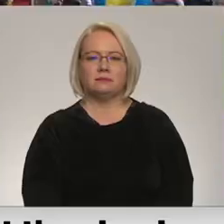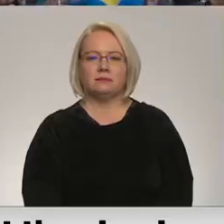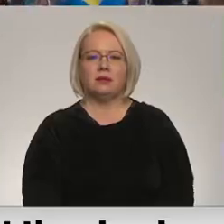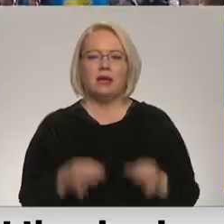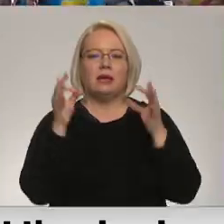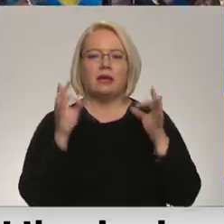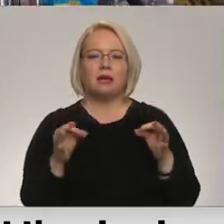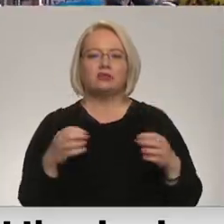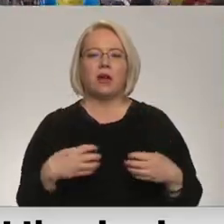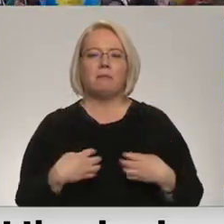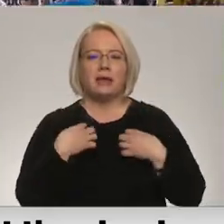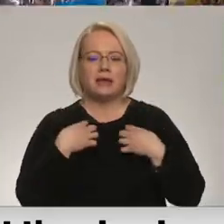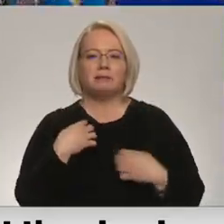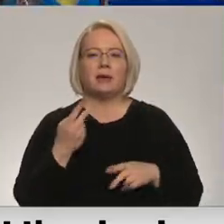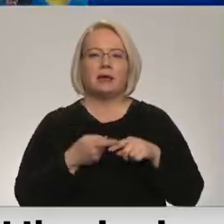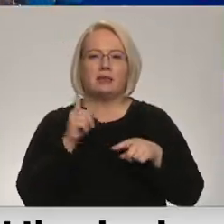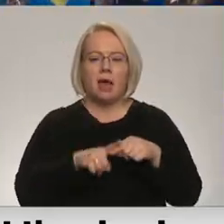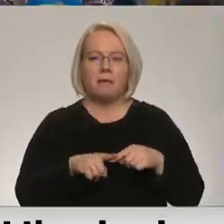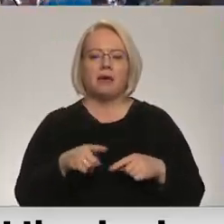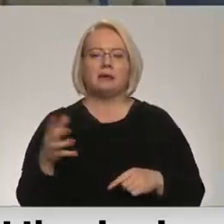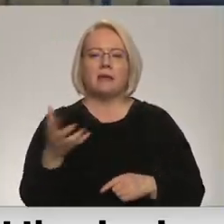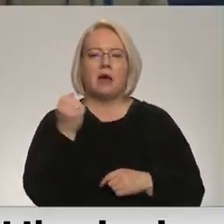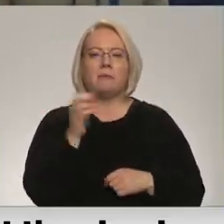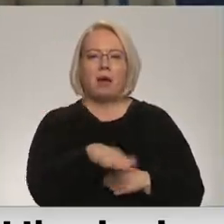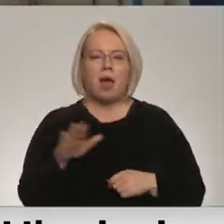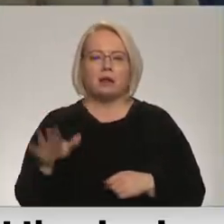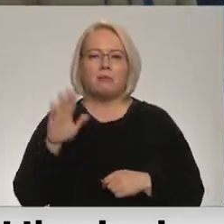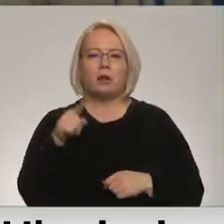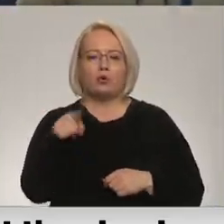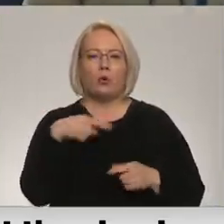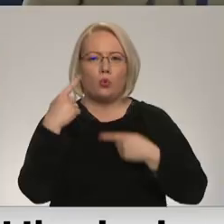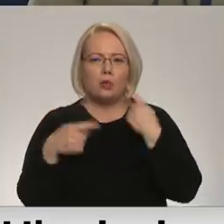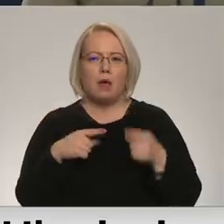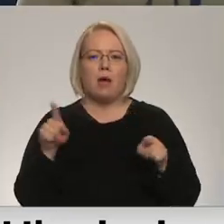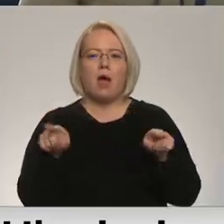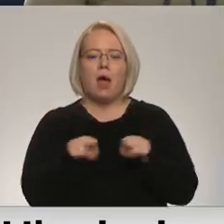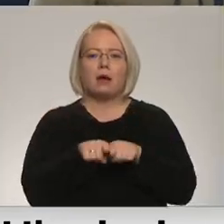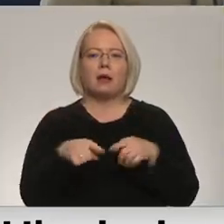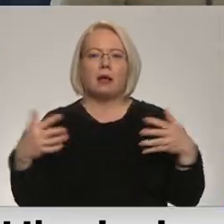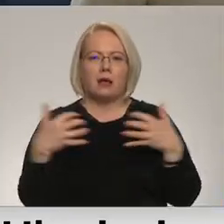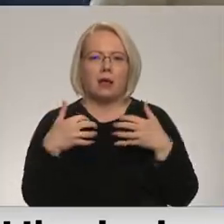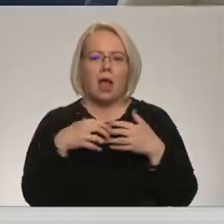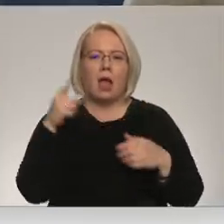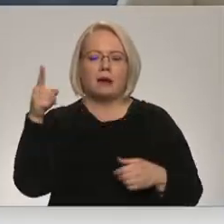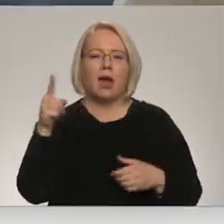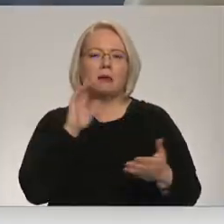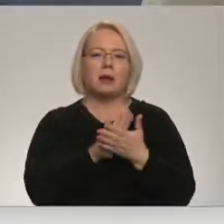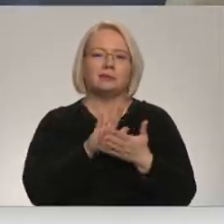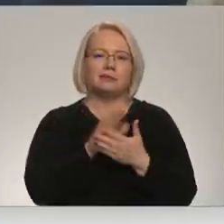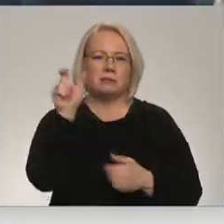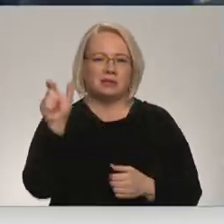Tiešām briesmīgi. Tāpēc arī mēs ar bērniem par to runājam. Arī pat frontē ir paziņas draugi un katru